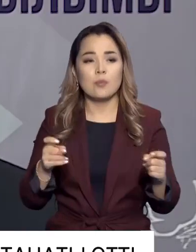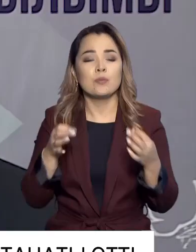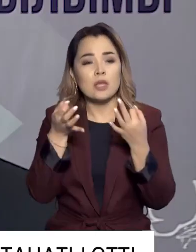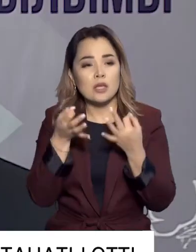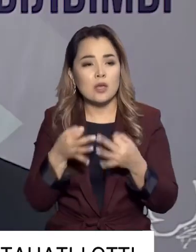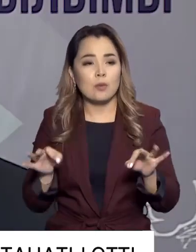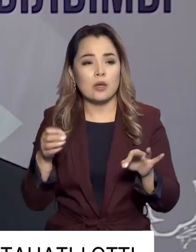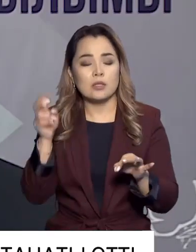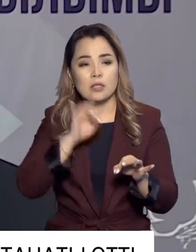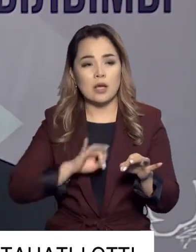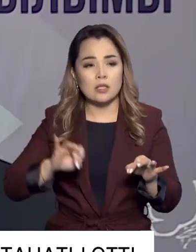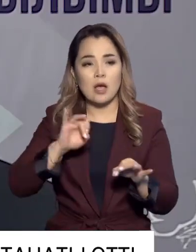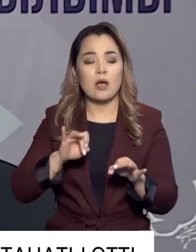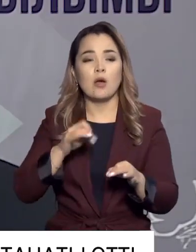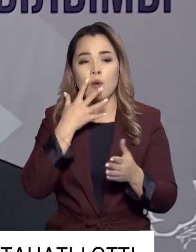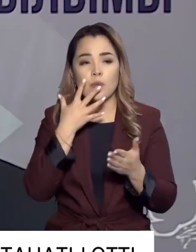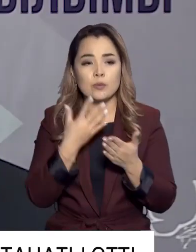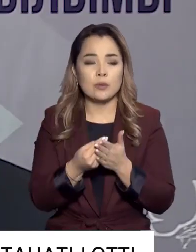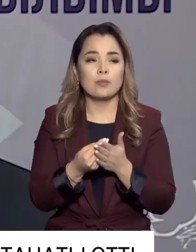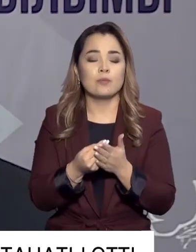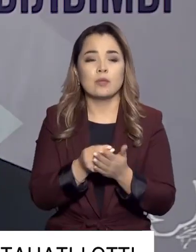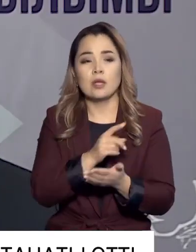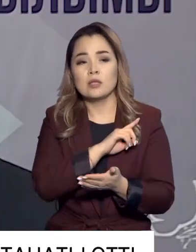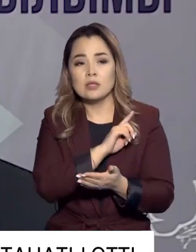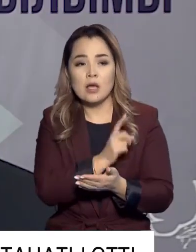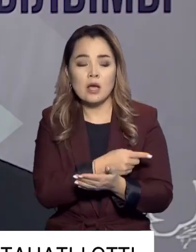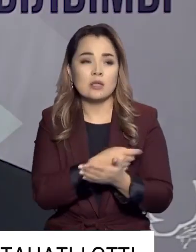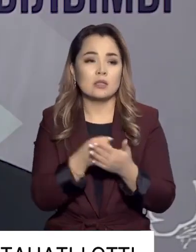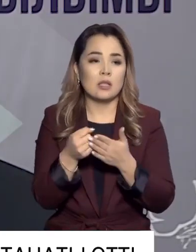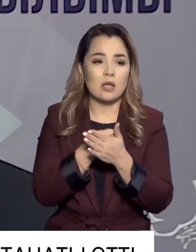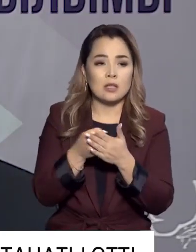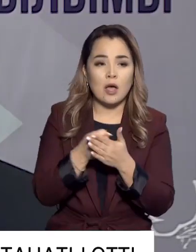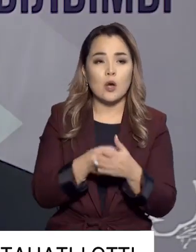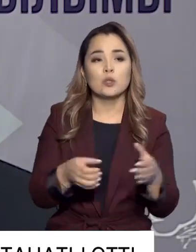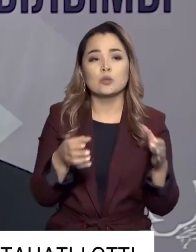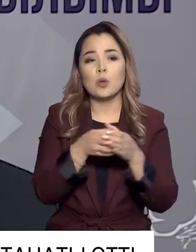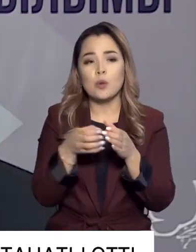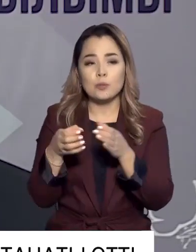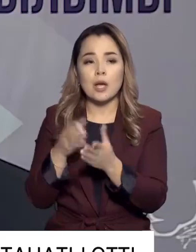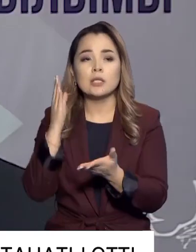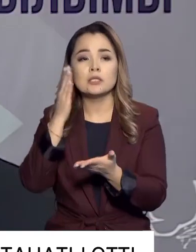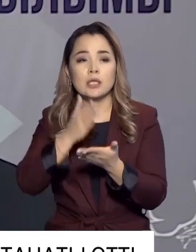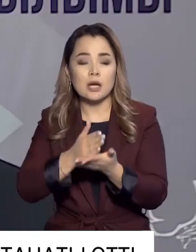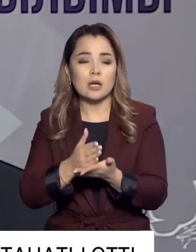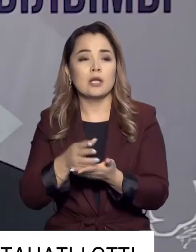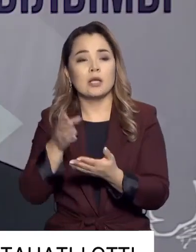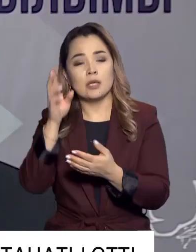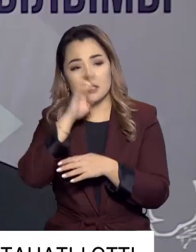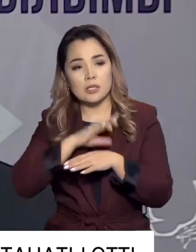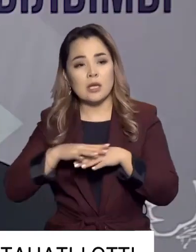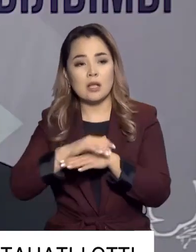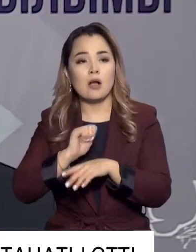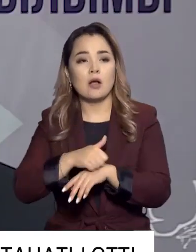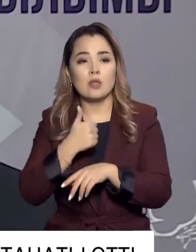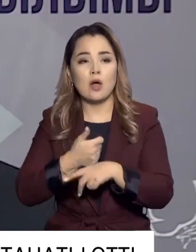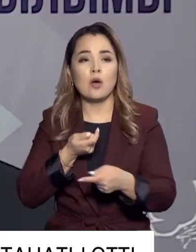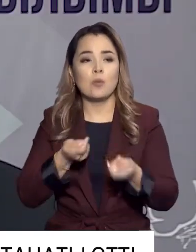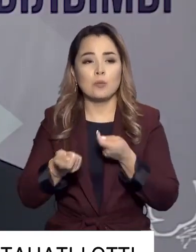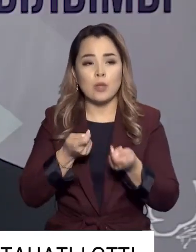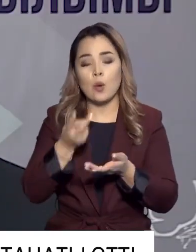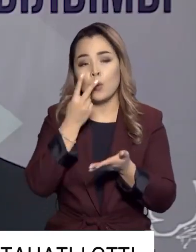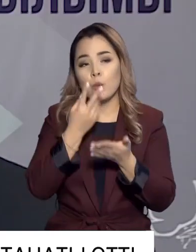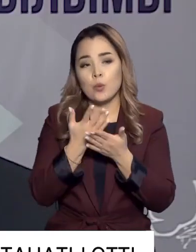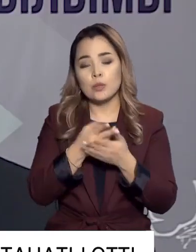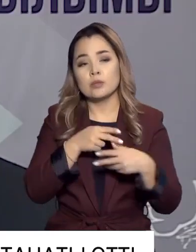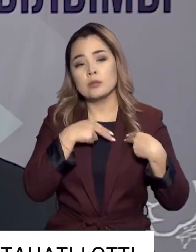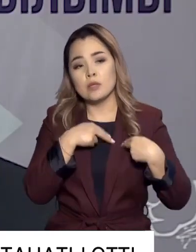туралы, тәуелсіздік туралы жарияланымдардың бір тобын топтап, тікелей ел және елбасының еңбегін